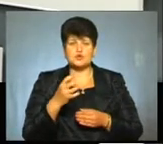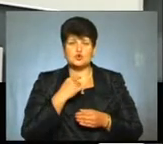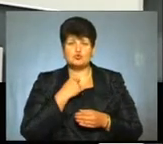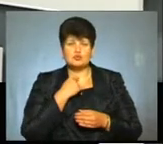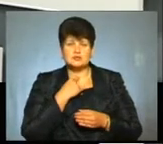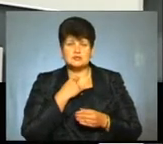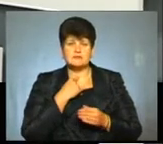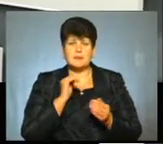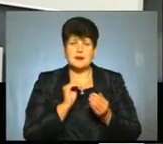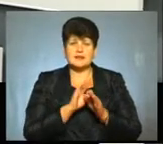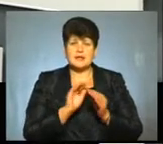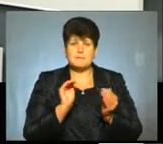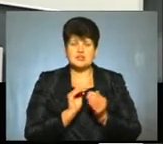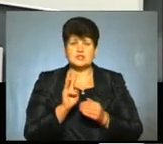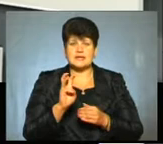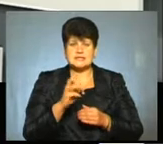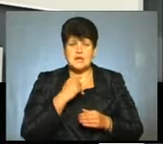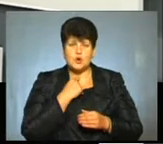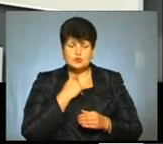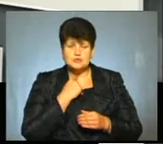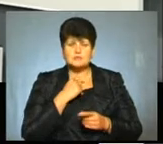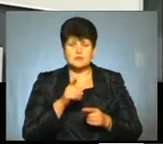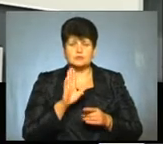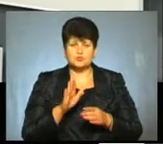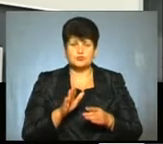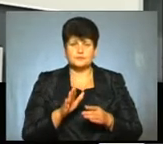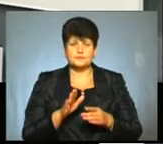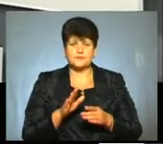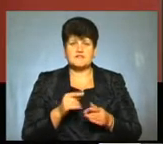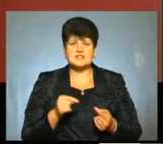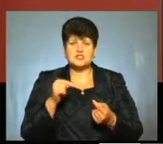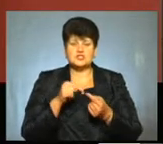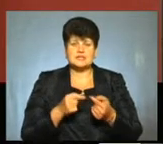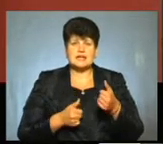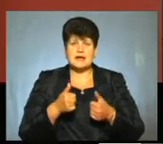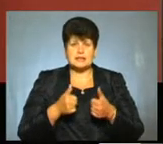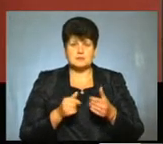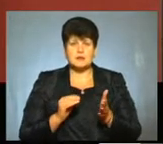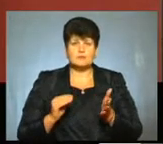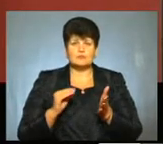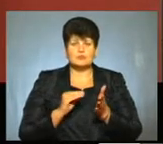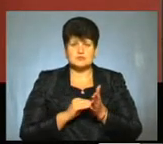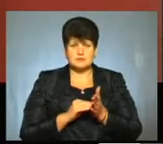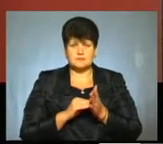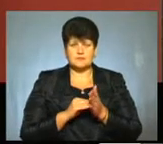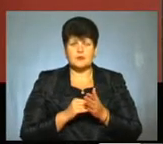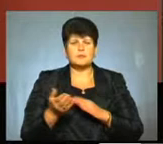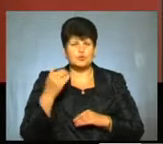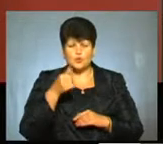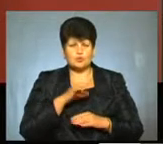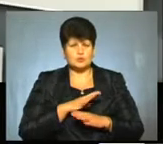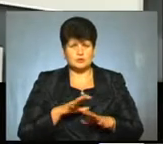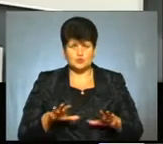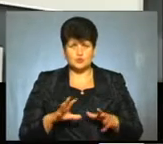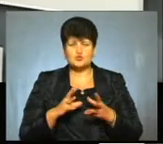голосів, а малі не менше 300 голосів. Тобто вони все рівно будуть визначатися рейтинговим голосування. Ми встановили цей бар'єр, його минулого року не